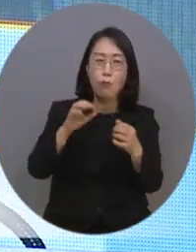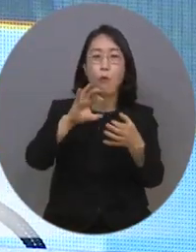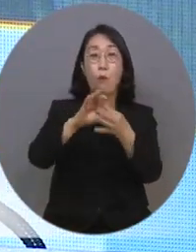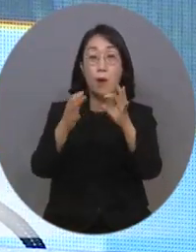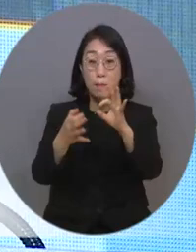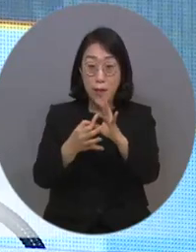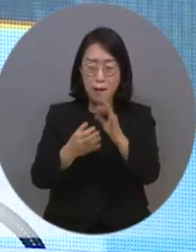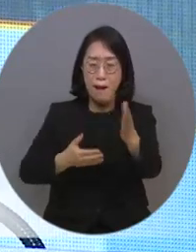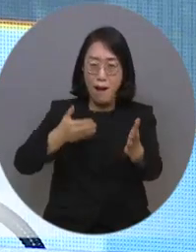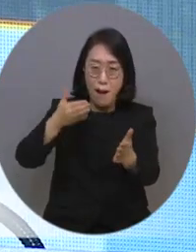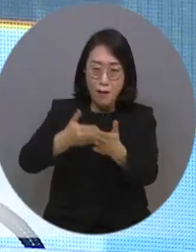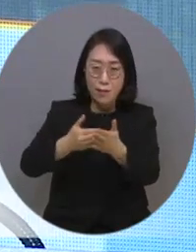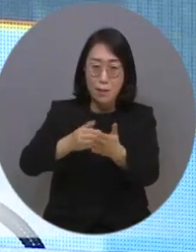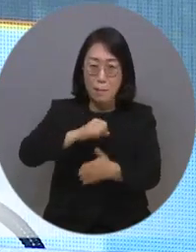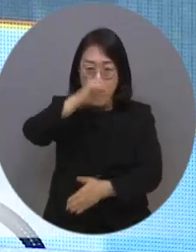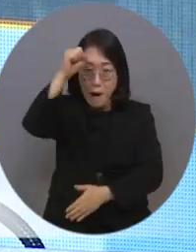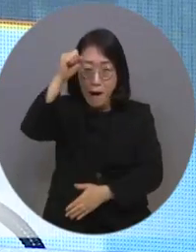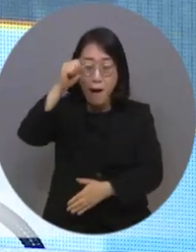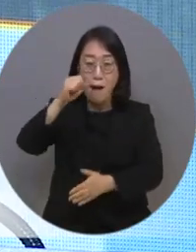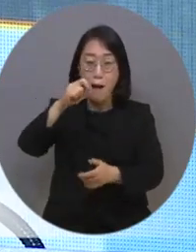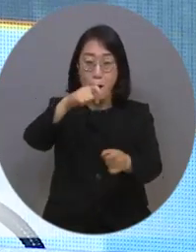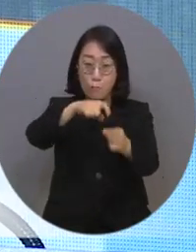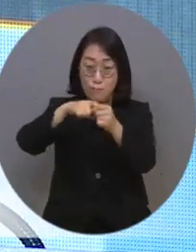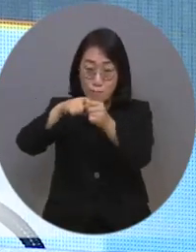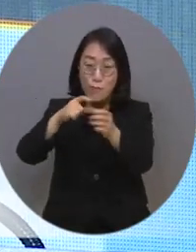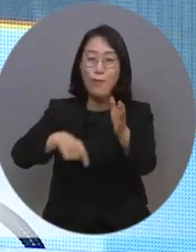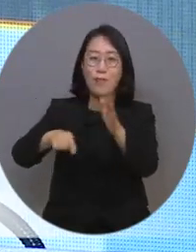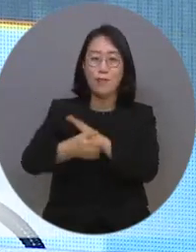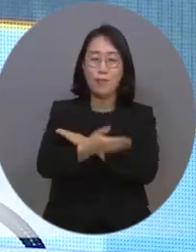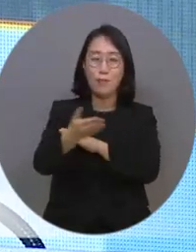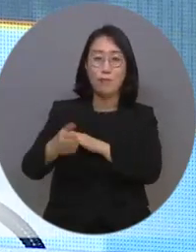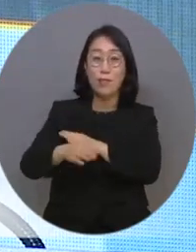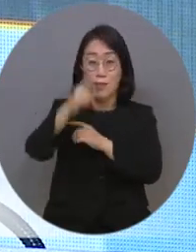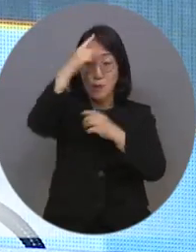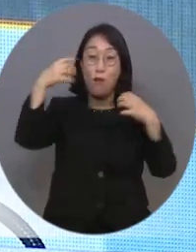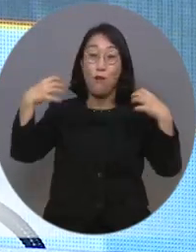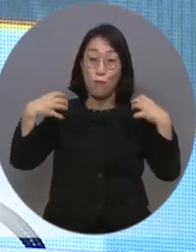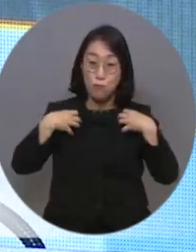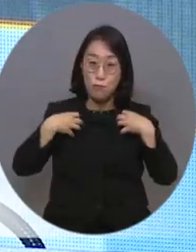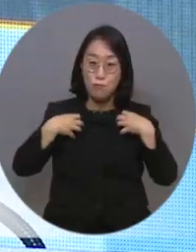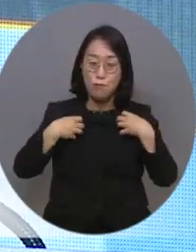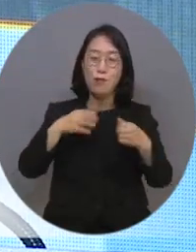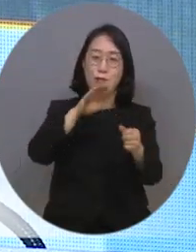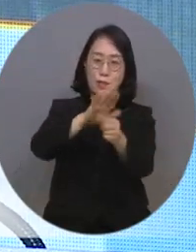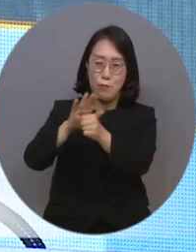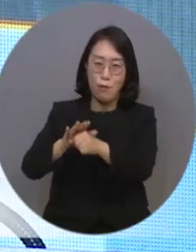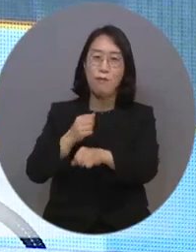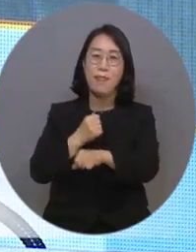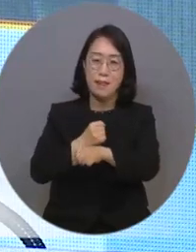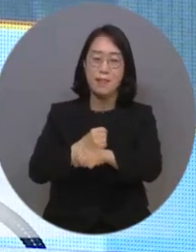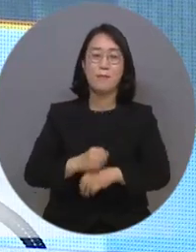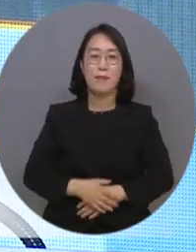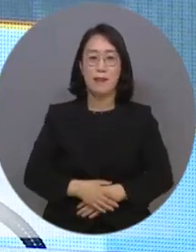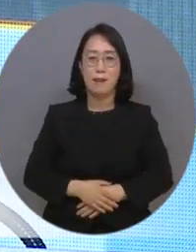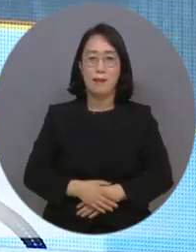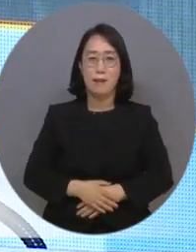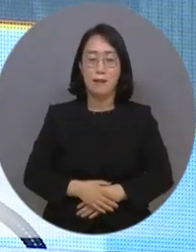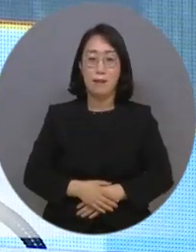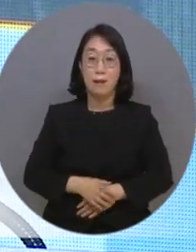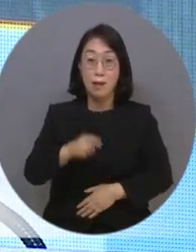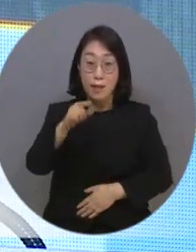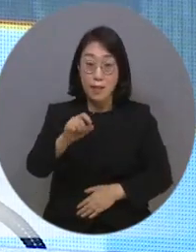이어져 열매를 맺을 수 있도록 문화체육관 관광부 또한 적극 지원하겠습니다. 이를